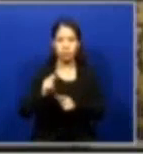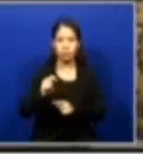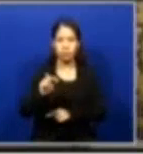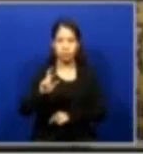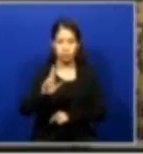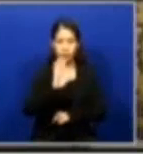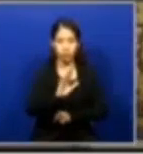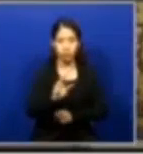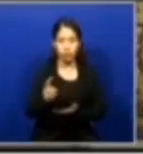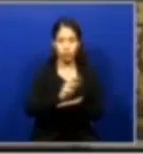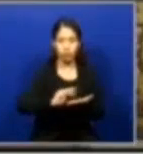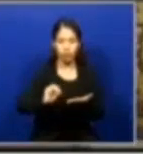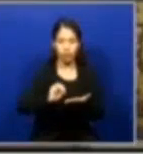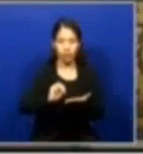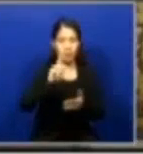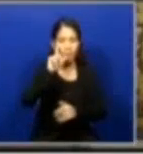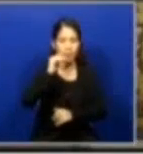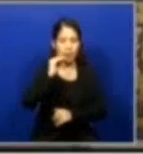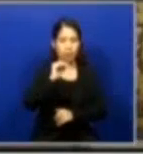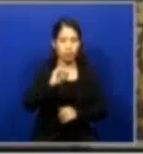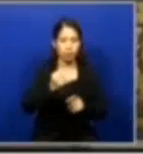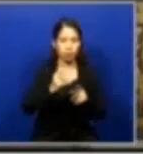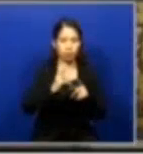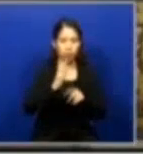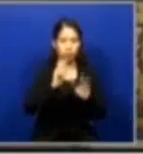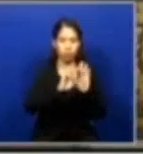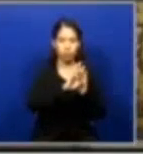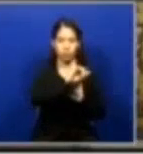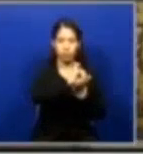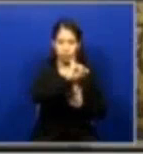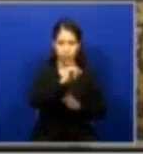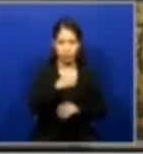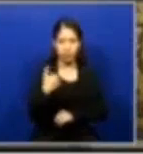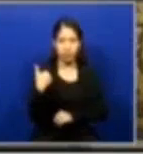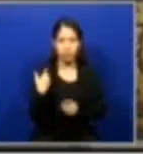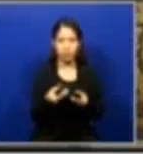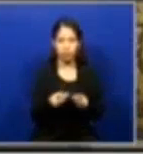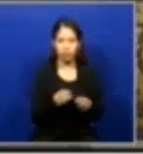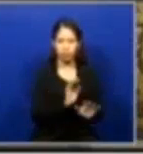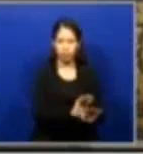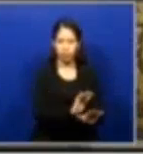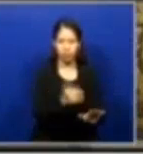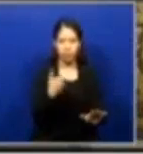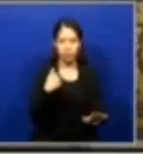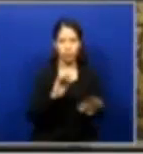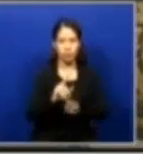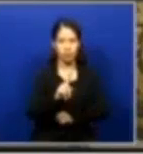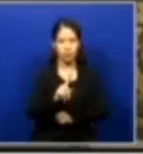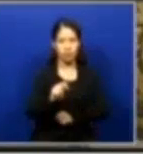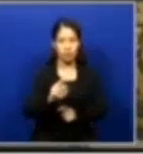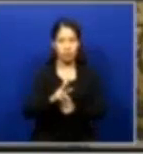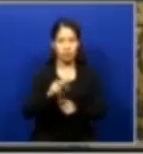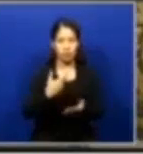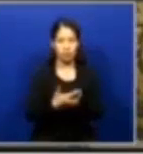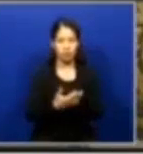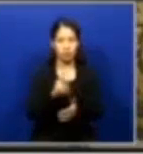จ้คือสูตรที่เอาฟางหมักกับปุ๋ยคอกนี่ประมาณ1ตันครับลงทุน 2,000 บาทผมเส